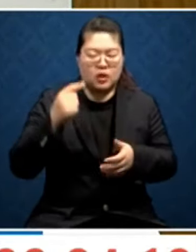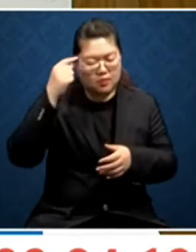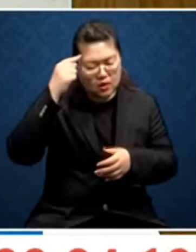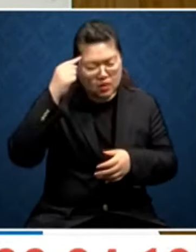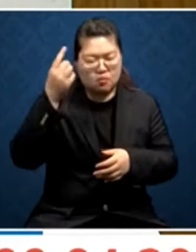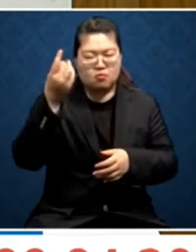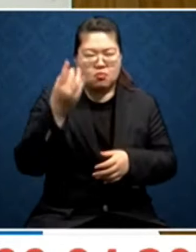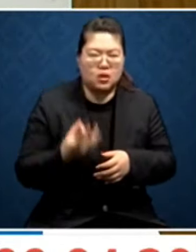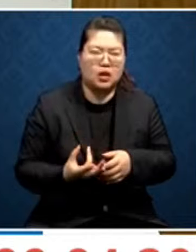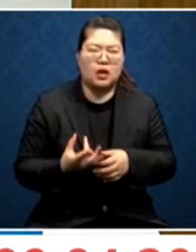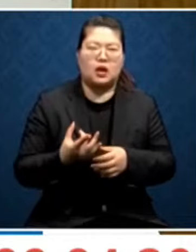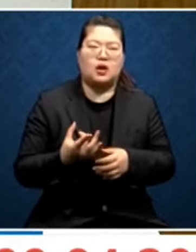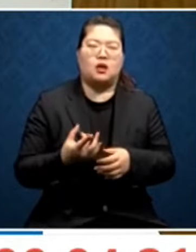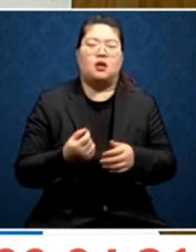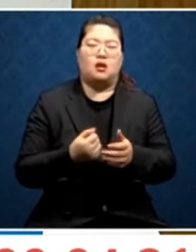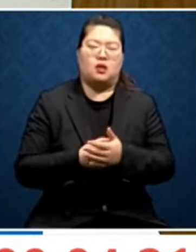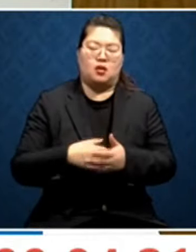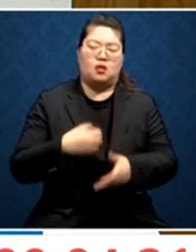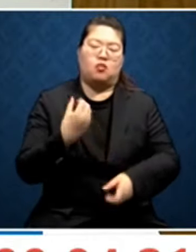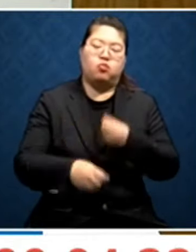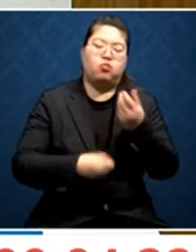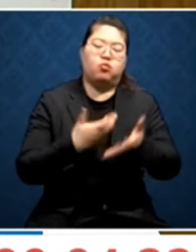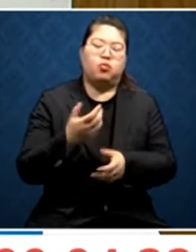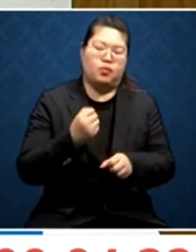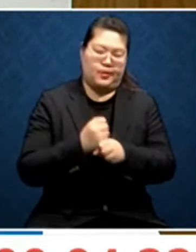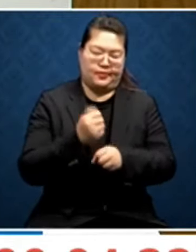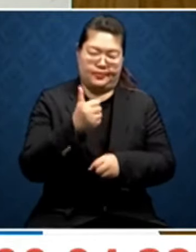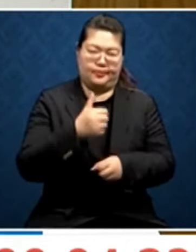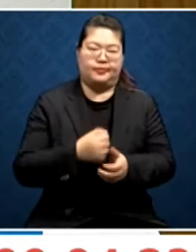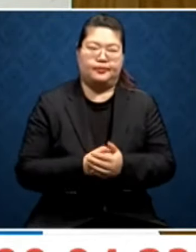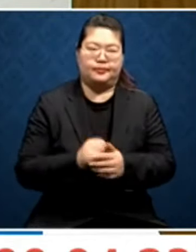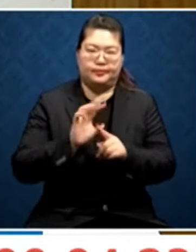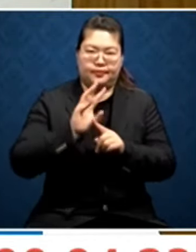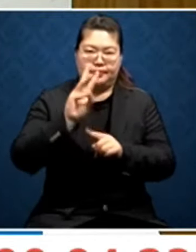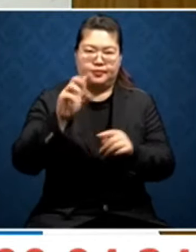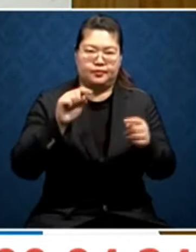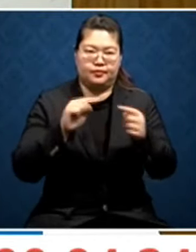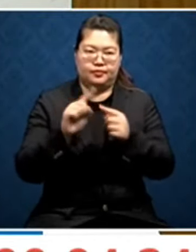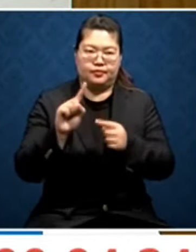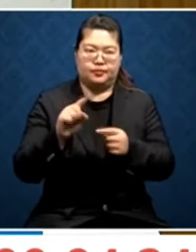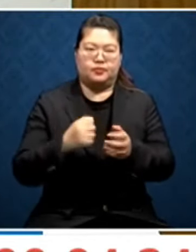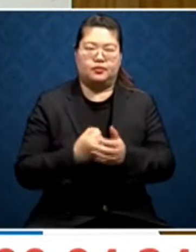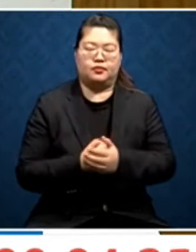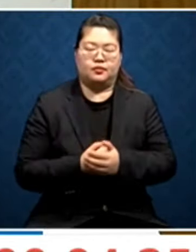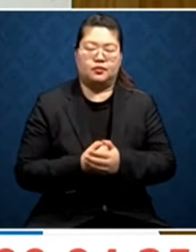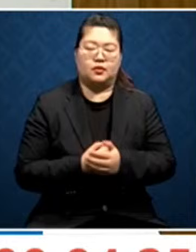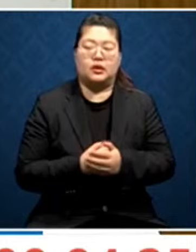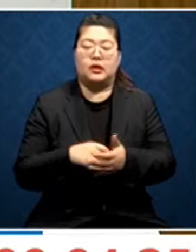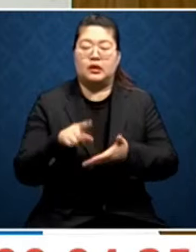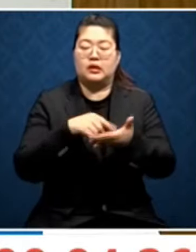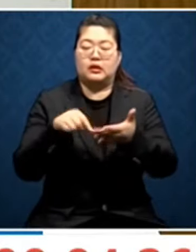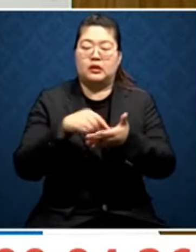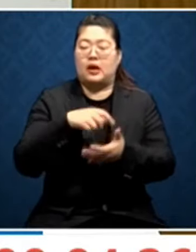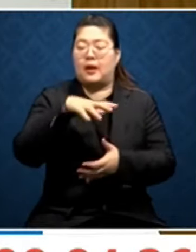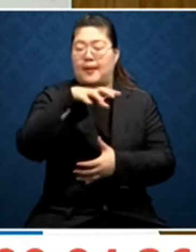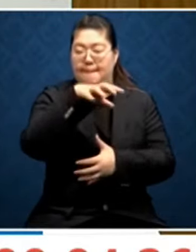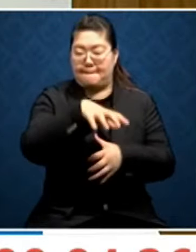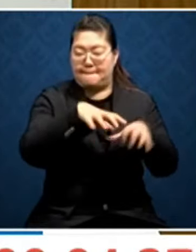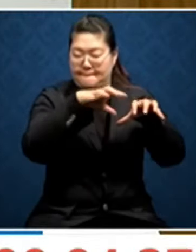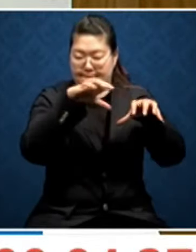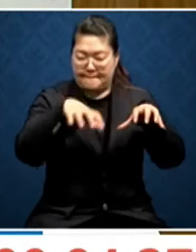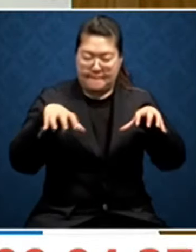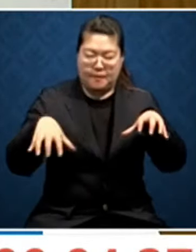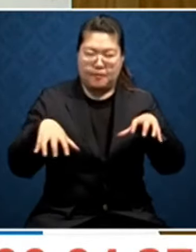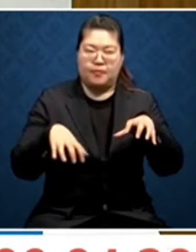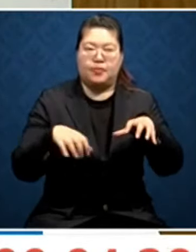ในเรื่องที่จะทำประชามติประเด็นที่6นะครับกำหนดให้เขตการออกเสียงหน่วยออกเสียงและที่ออกเสียงให้เป็นไปตาม